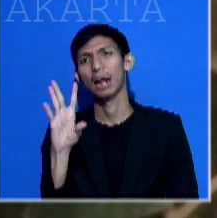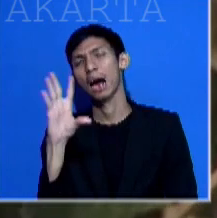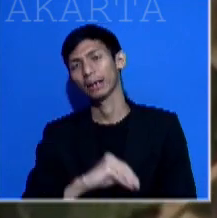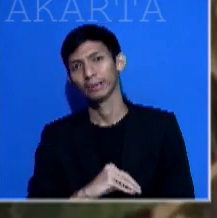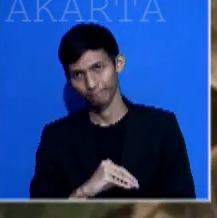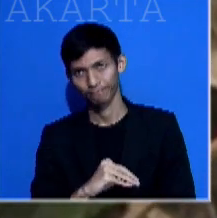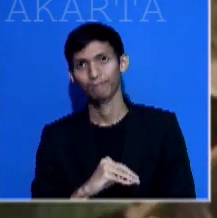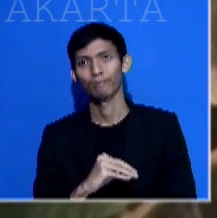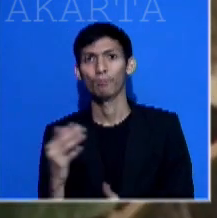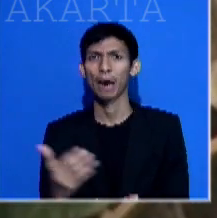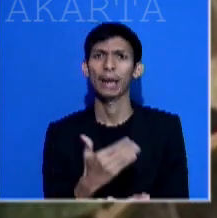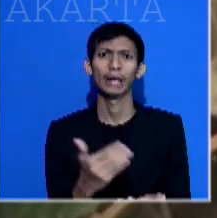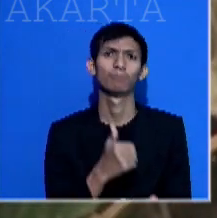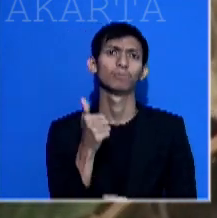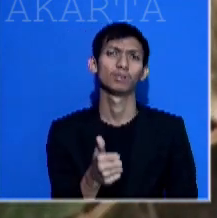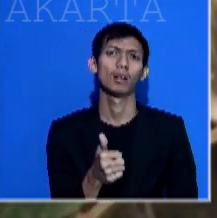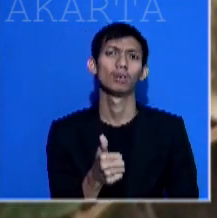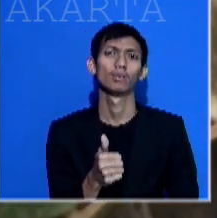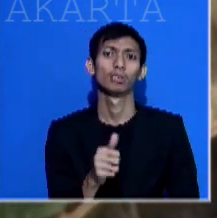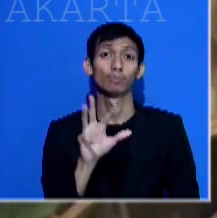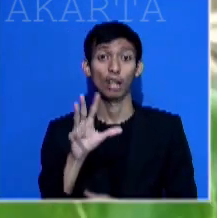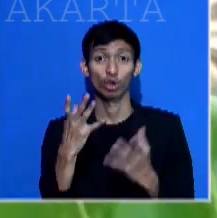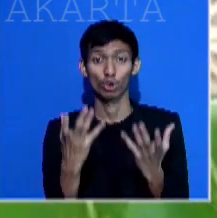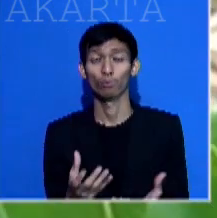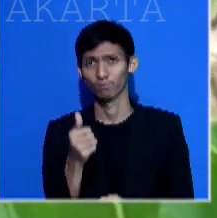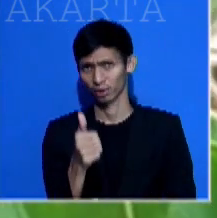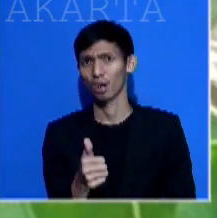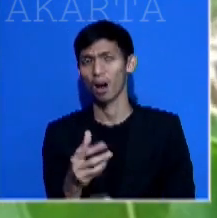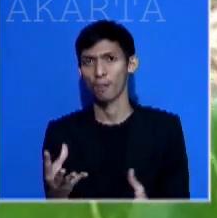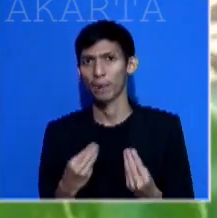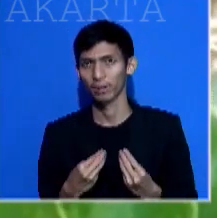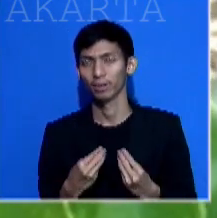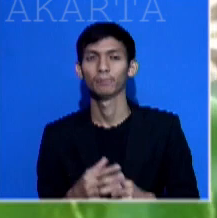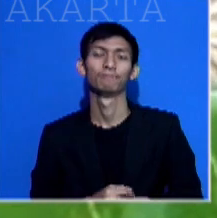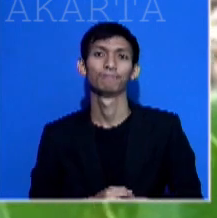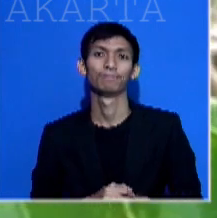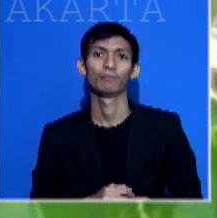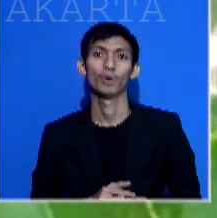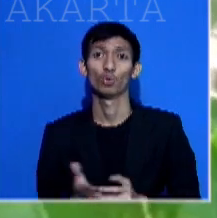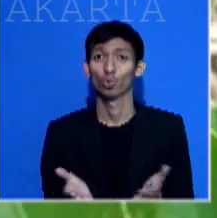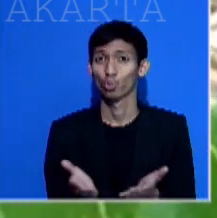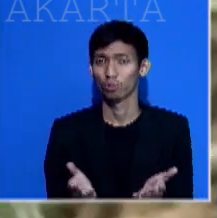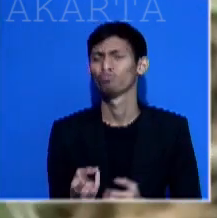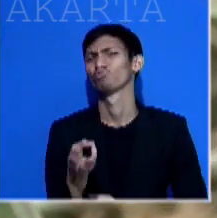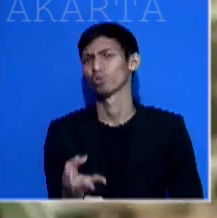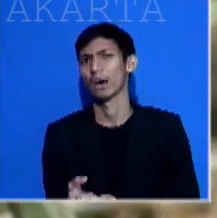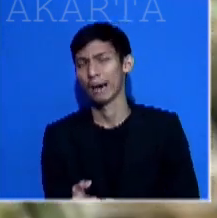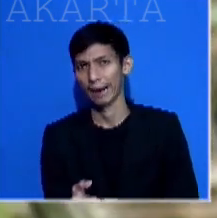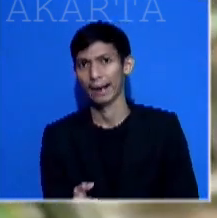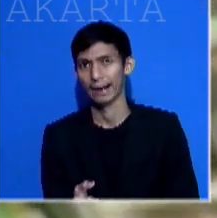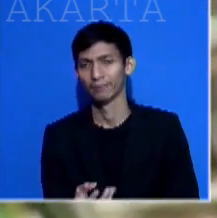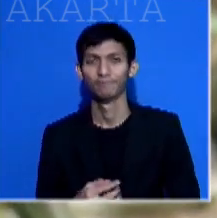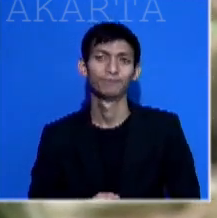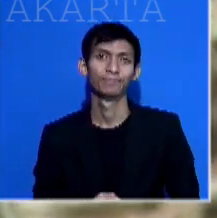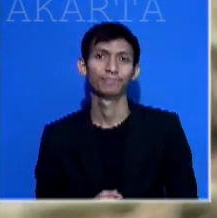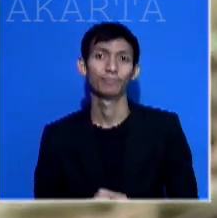panen sedasa kilonan ing sapanjanging uwah jeram tasih wonten. Babagan pangrimatan ugi namung gampil kemawon. Jeram limon